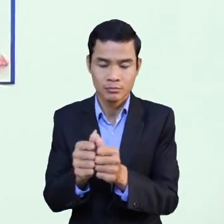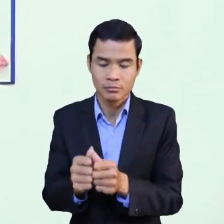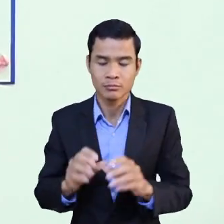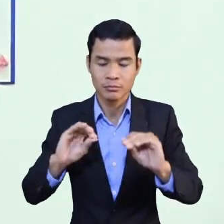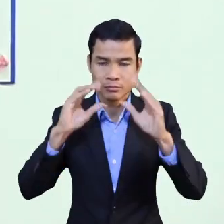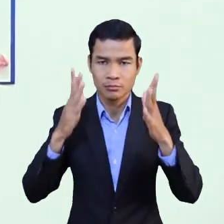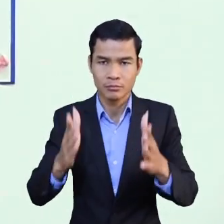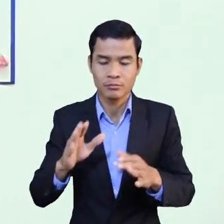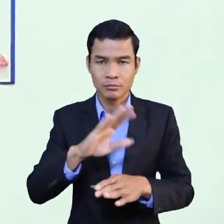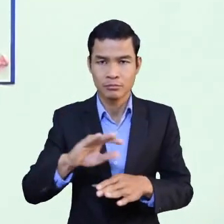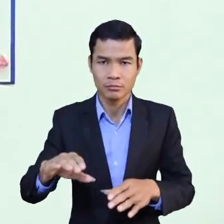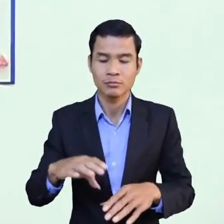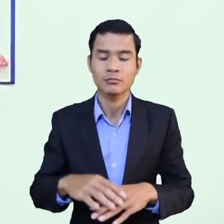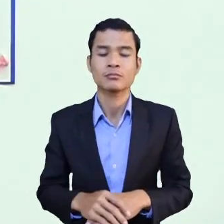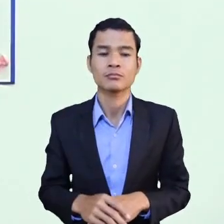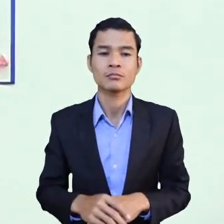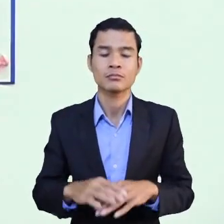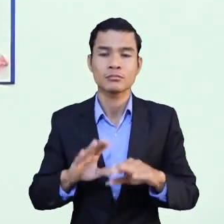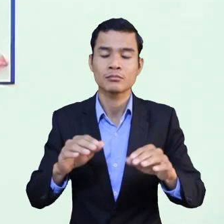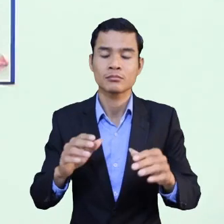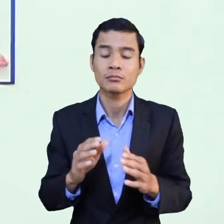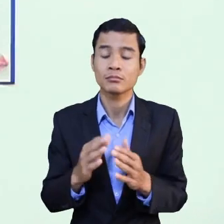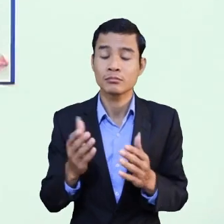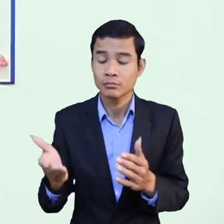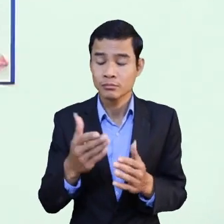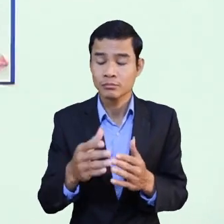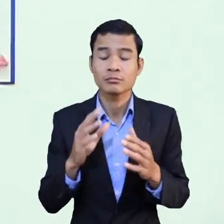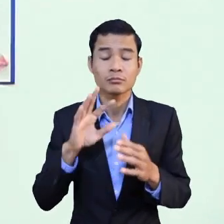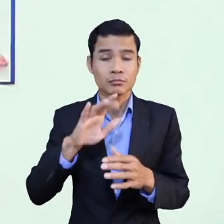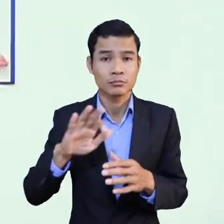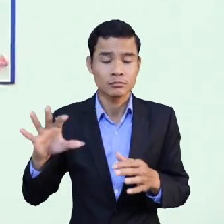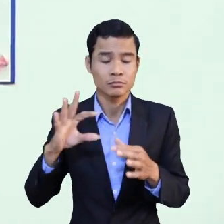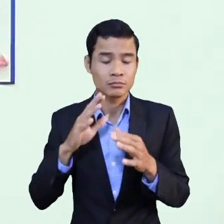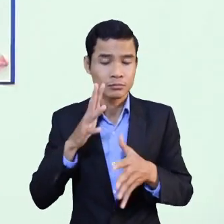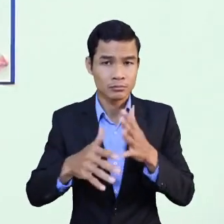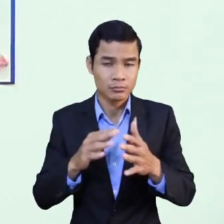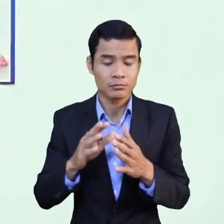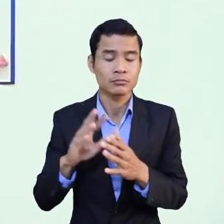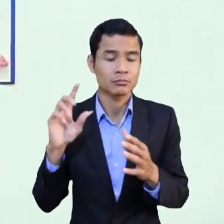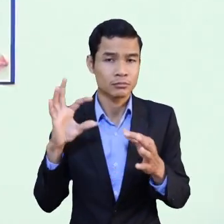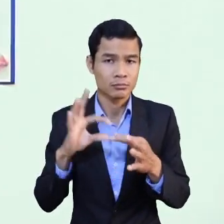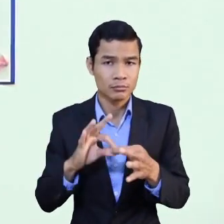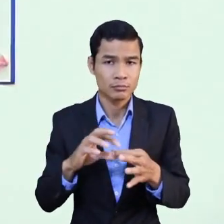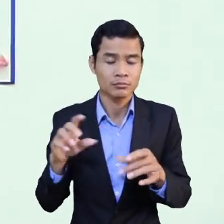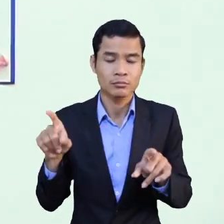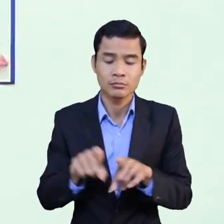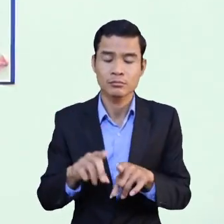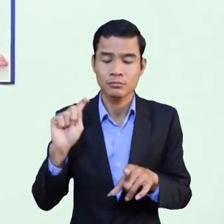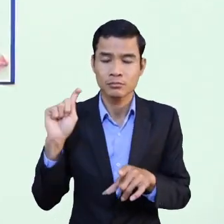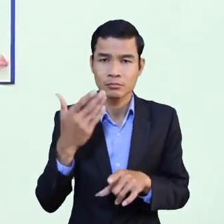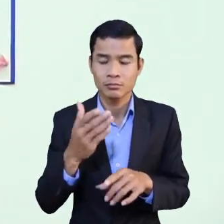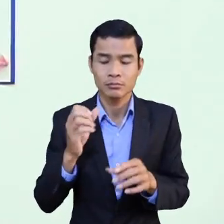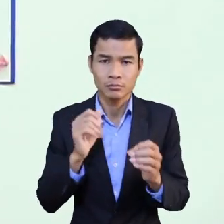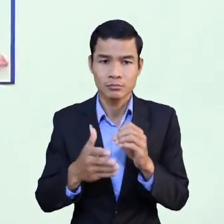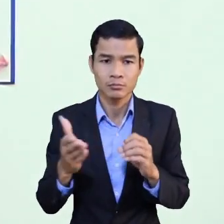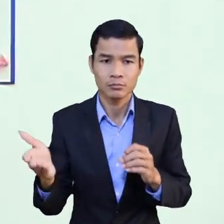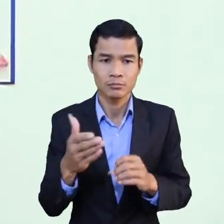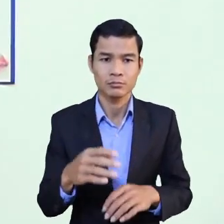អស់គ្នាណាដល់យើងអានចាតួអក្សរជាប់ជាមួយនឹងរូបភាពចាចាប់ផ្ដើមអានចាប់ផ្ដើ